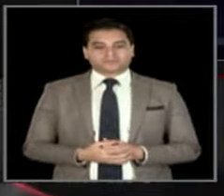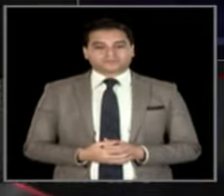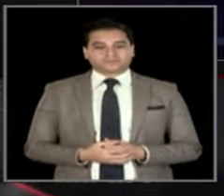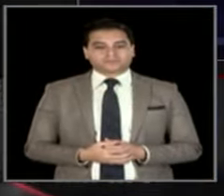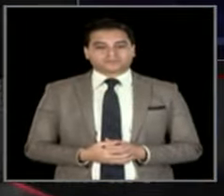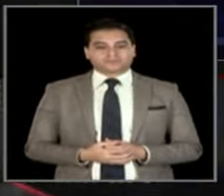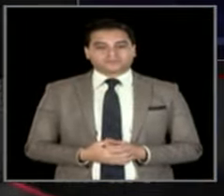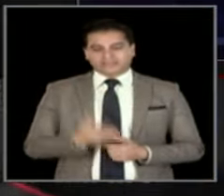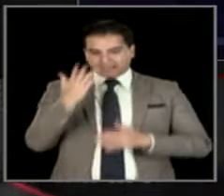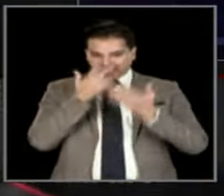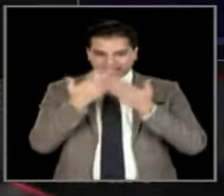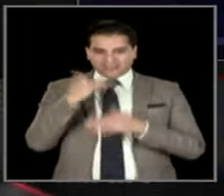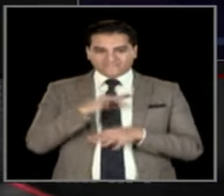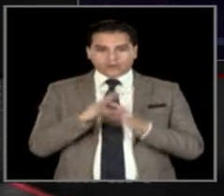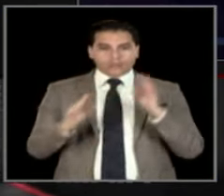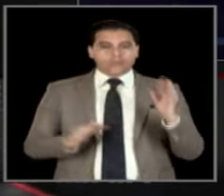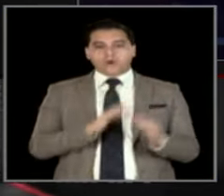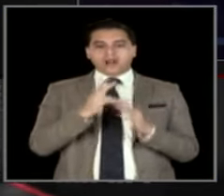تاريخ،